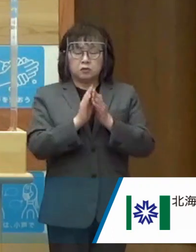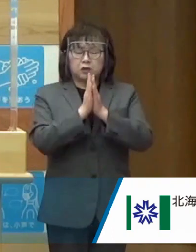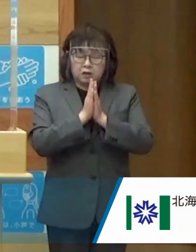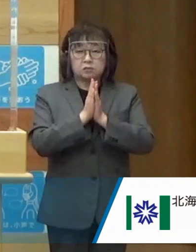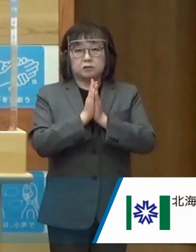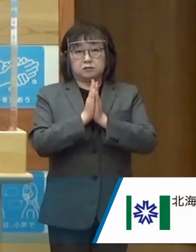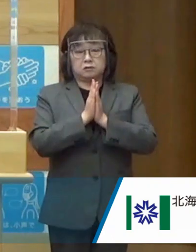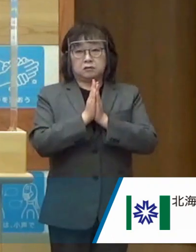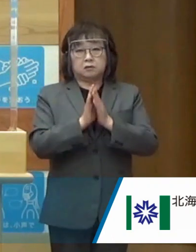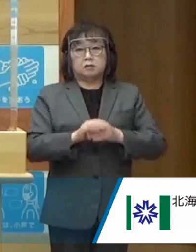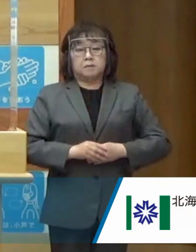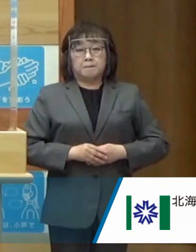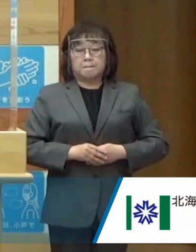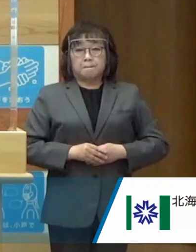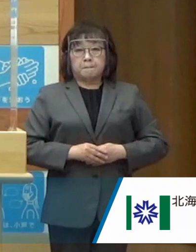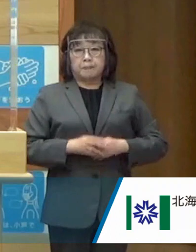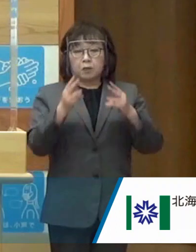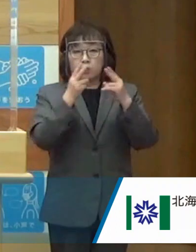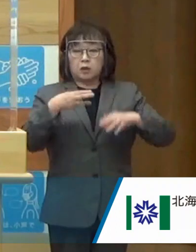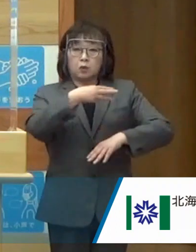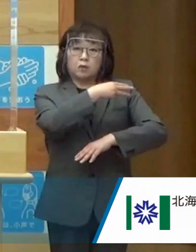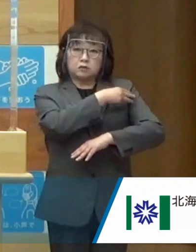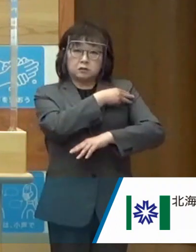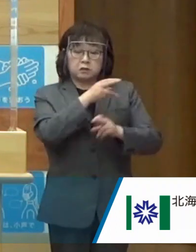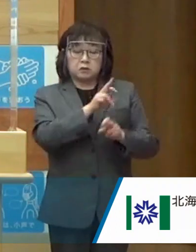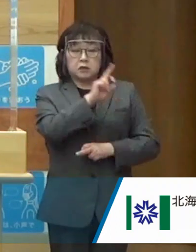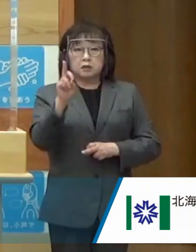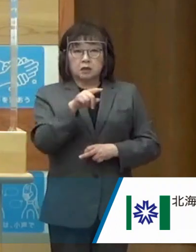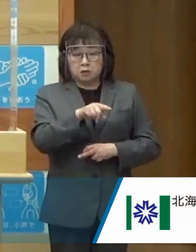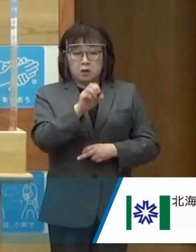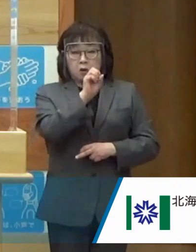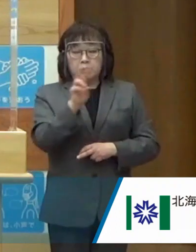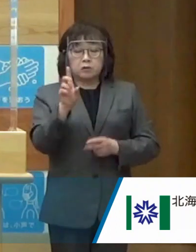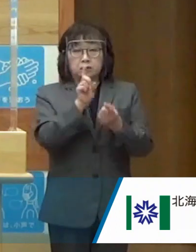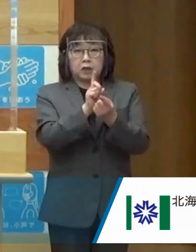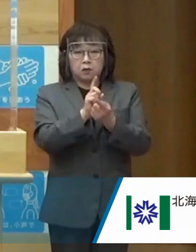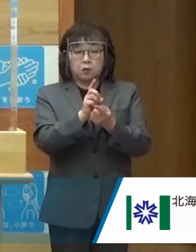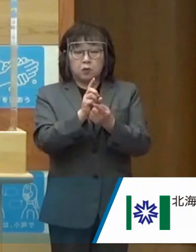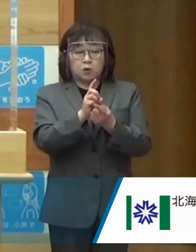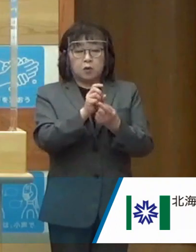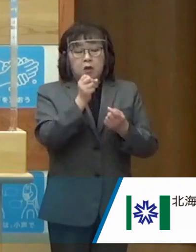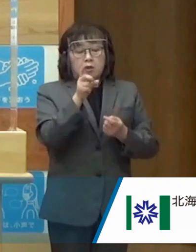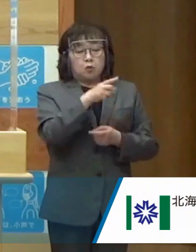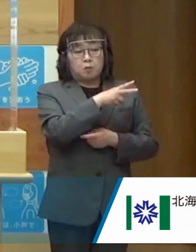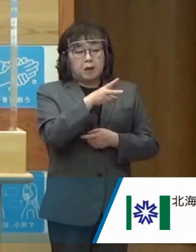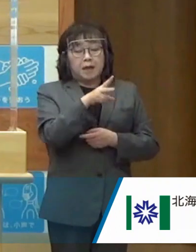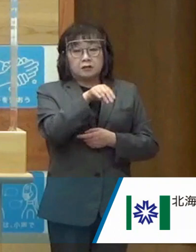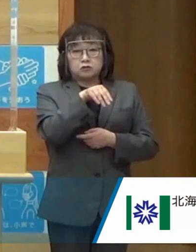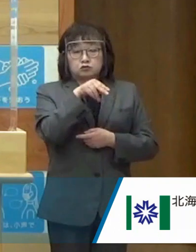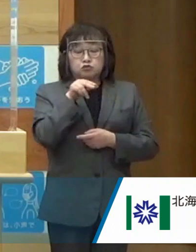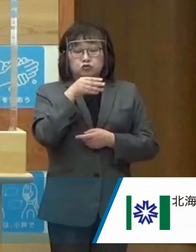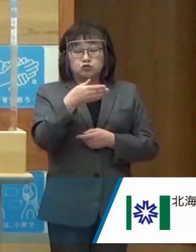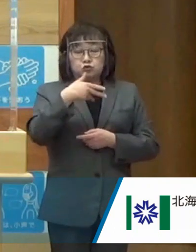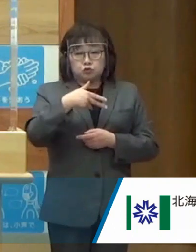お願いいたします。同のワクチン接種センターではオミクロン株対応ワクチン、ノババックスワクチン、この接種を行